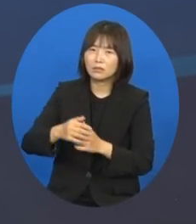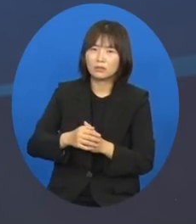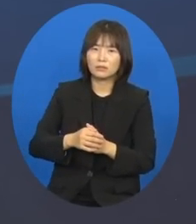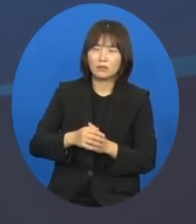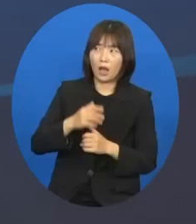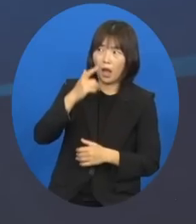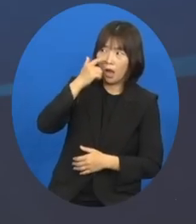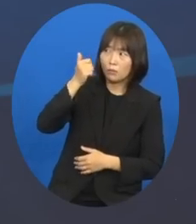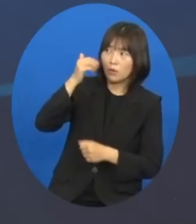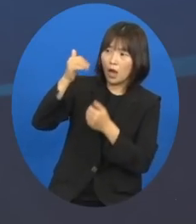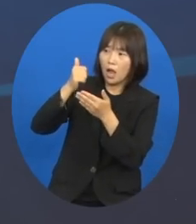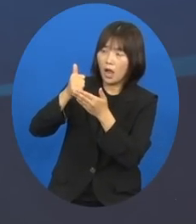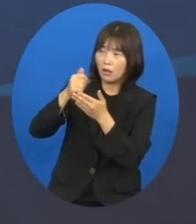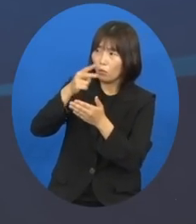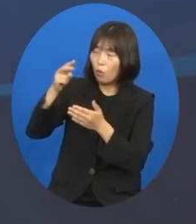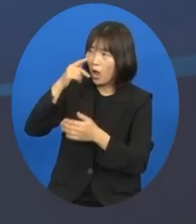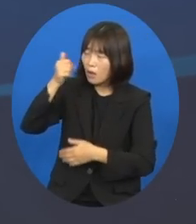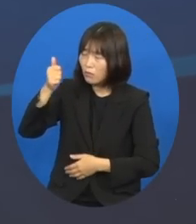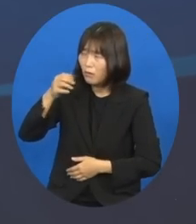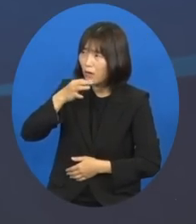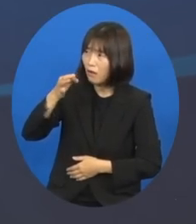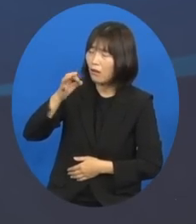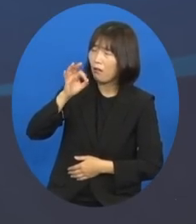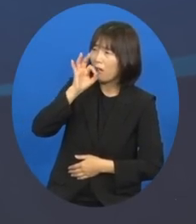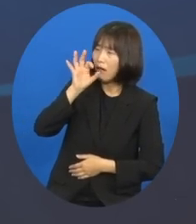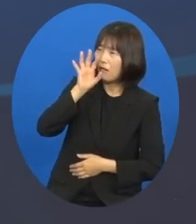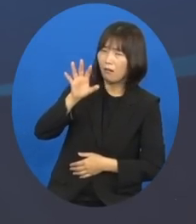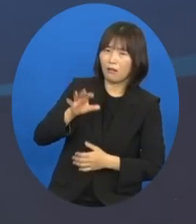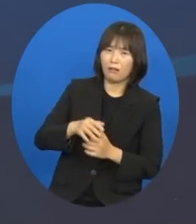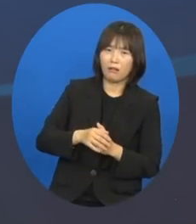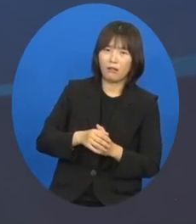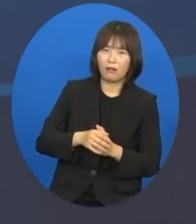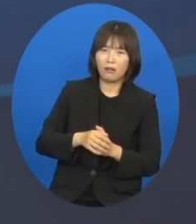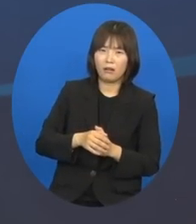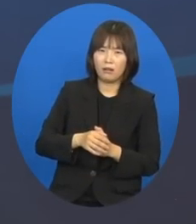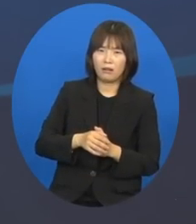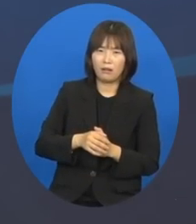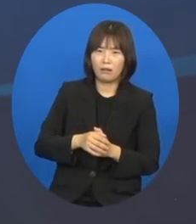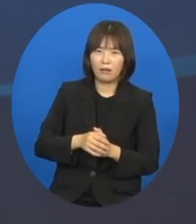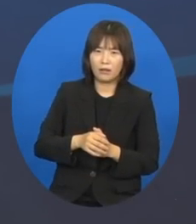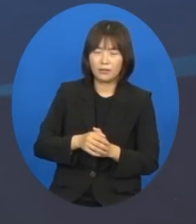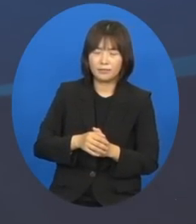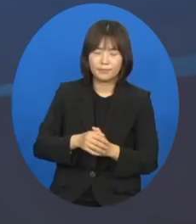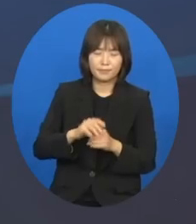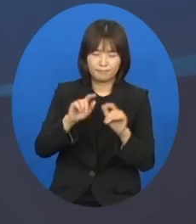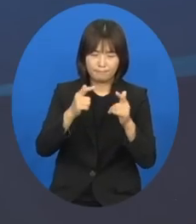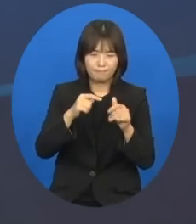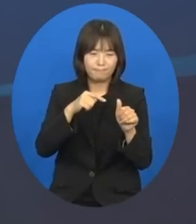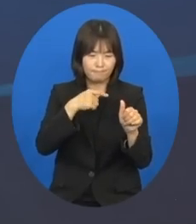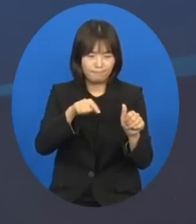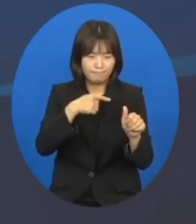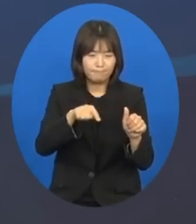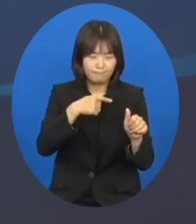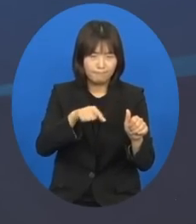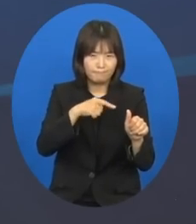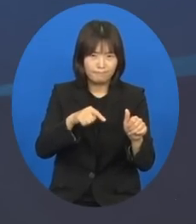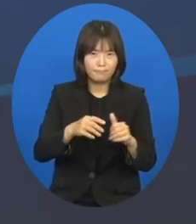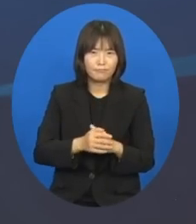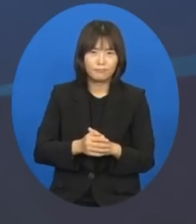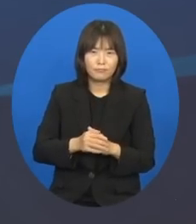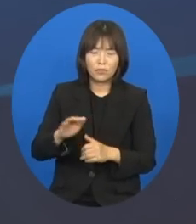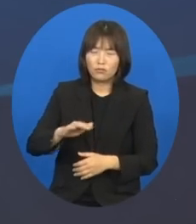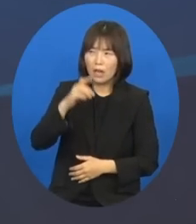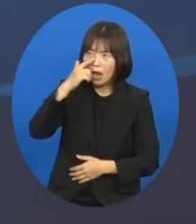하나님을 어떻게 우리 아버지여 우리 못합니다 따라해라 우리 아버지여